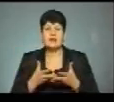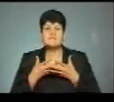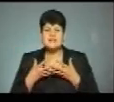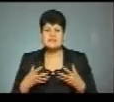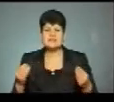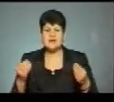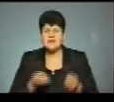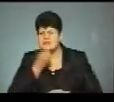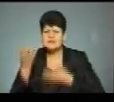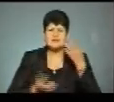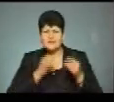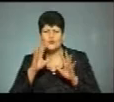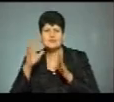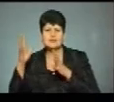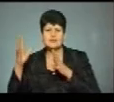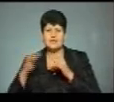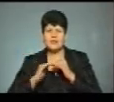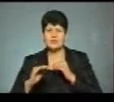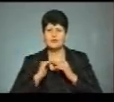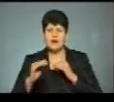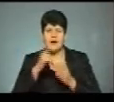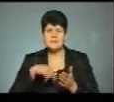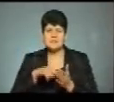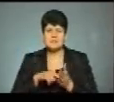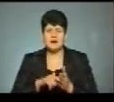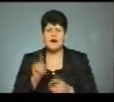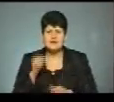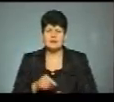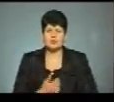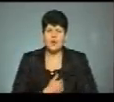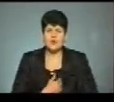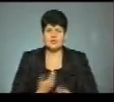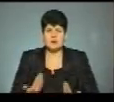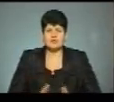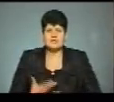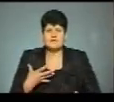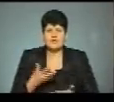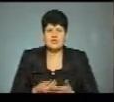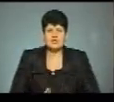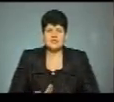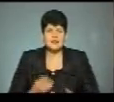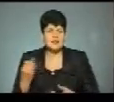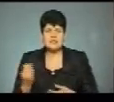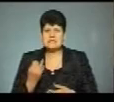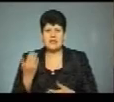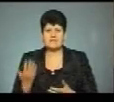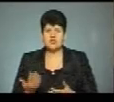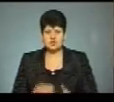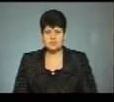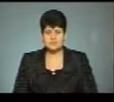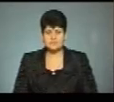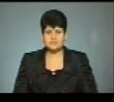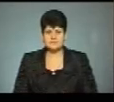і зацвітуть сади, луга, міста. А так то хочеться прожити своє життя поцікавіше. Ну так, щось